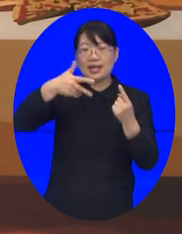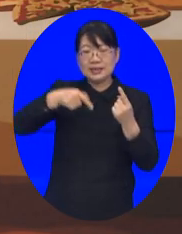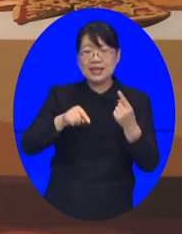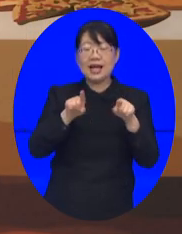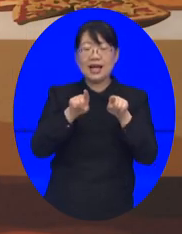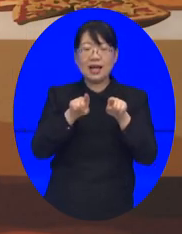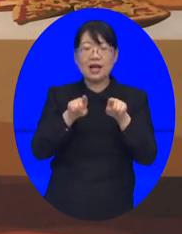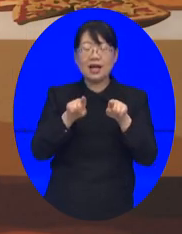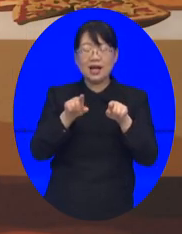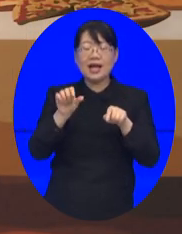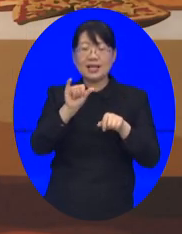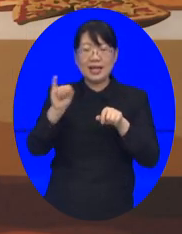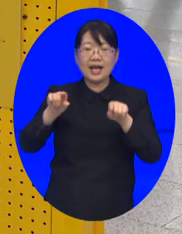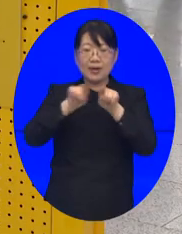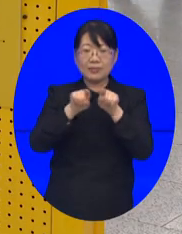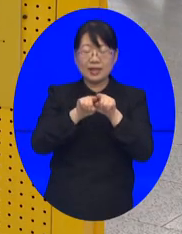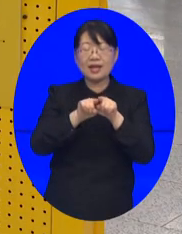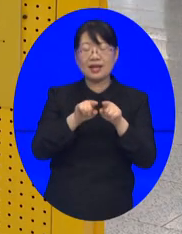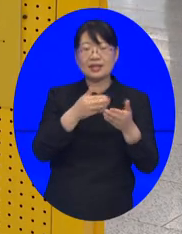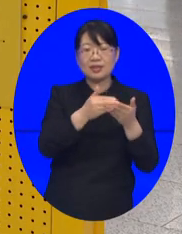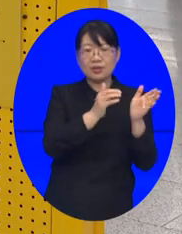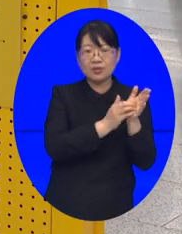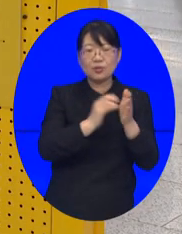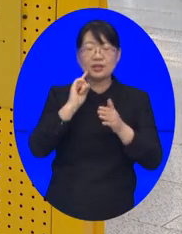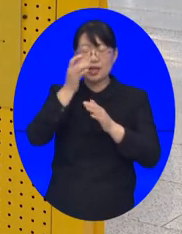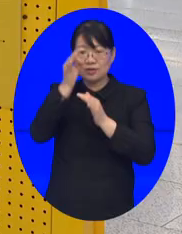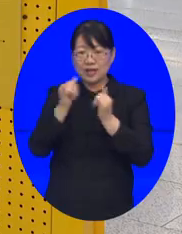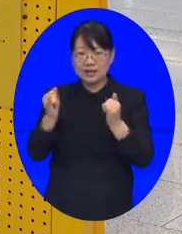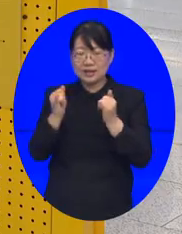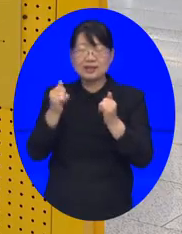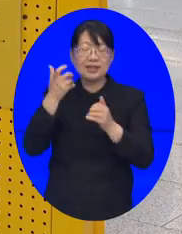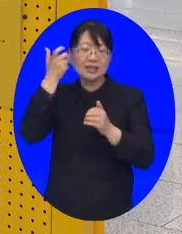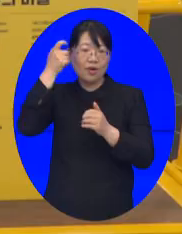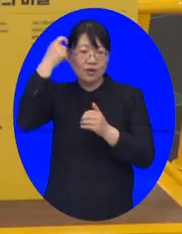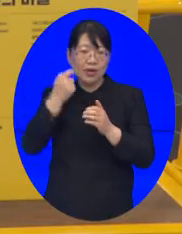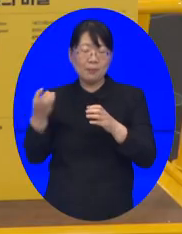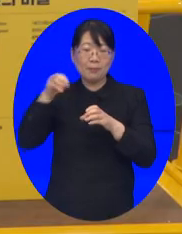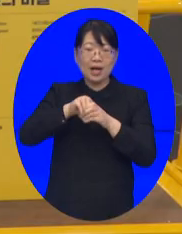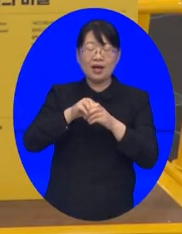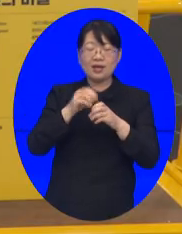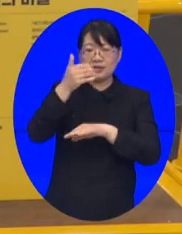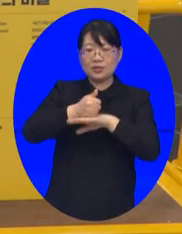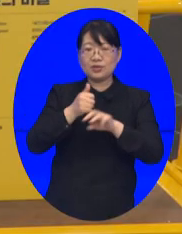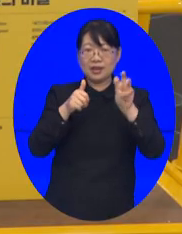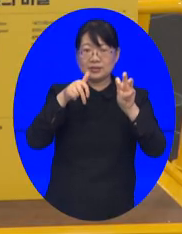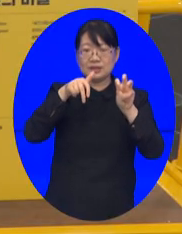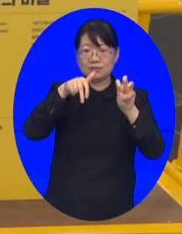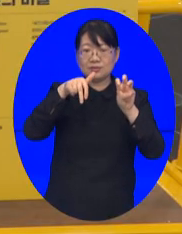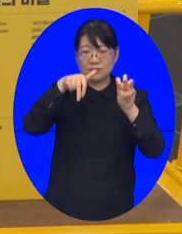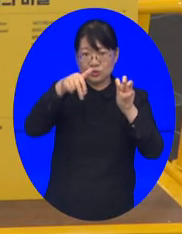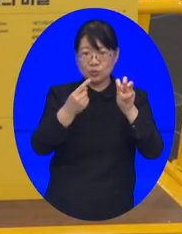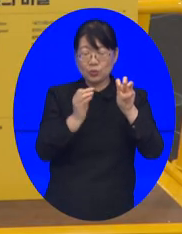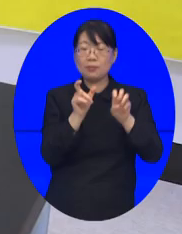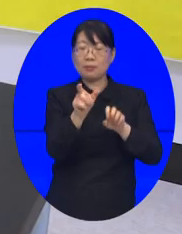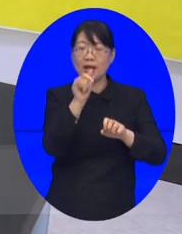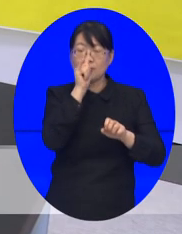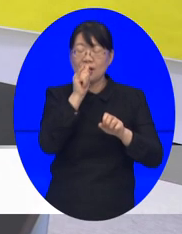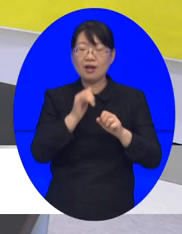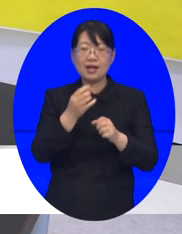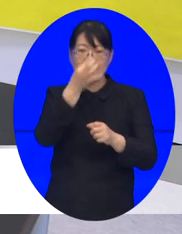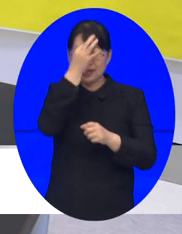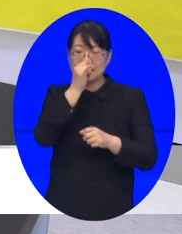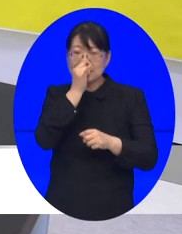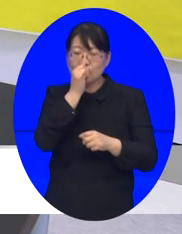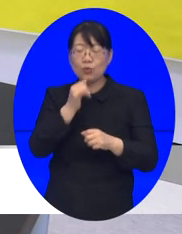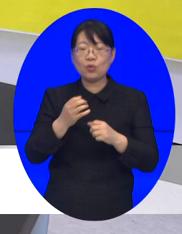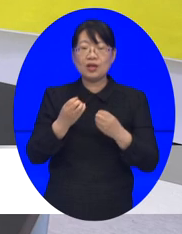작품을 그려냈고, 여기에 예술가들의 영감이 버무려져 최종 30점이 전시장 나들이에 나섰습니다.